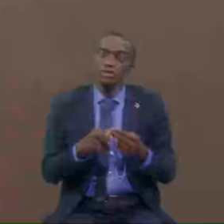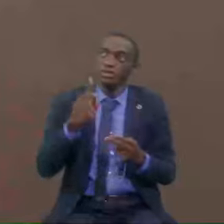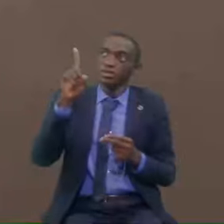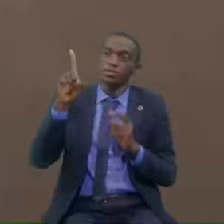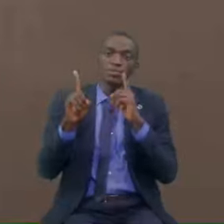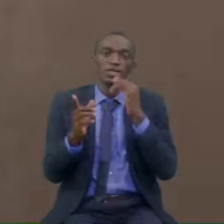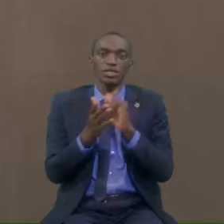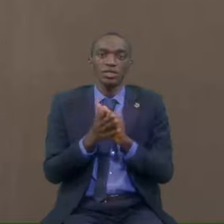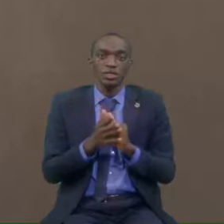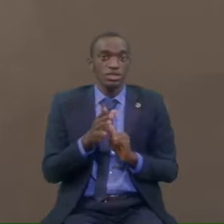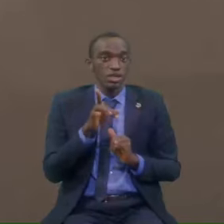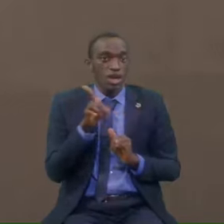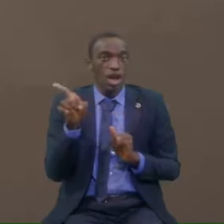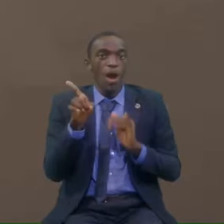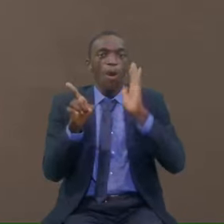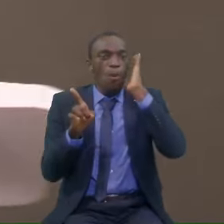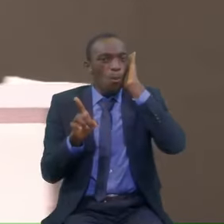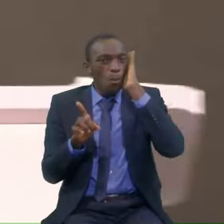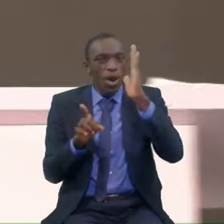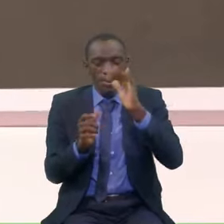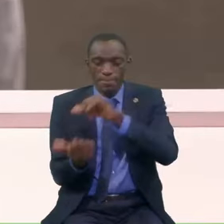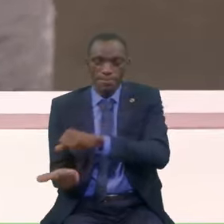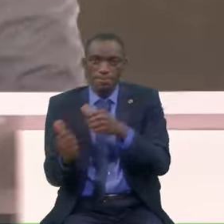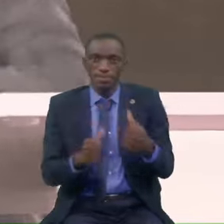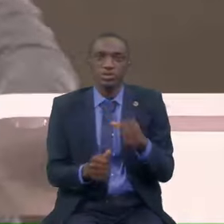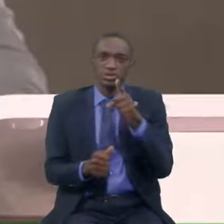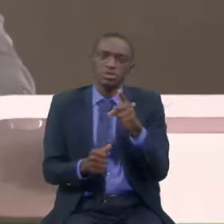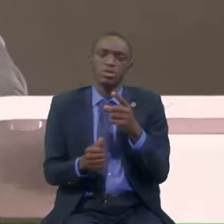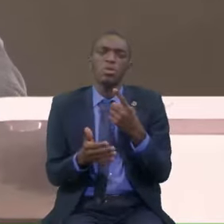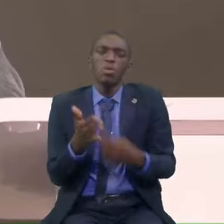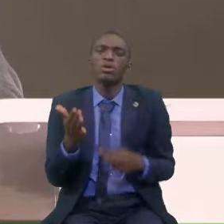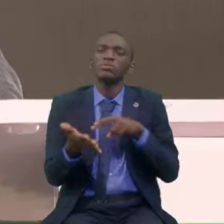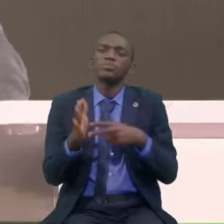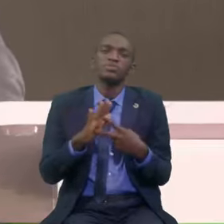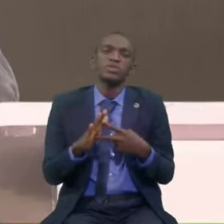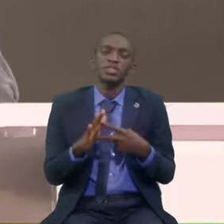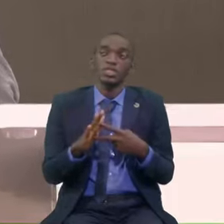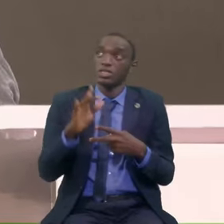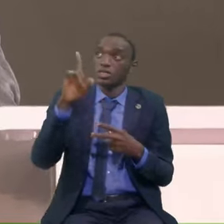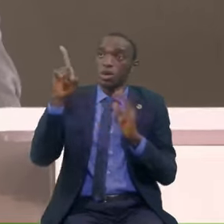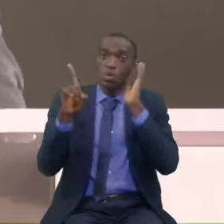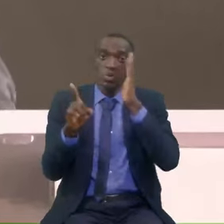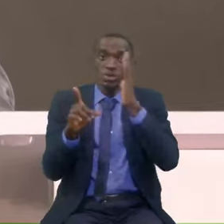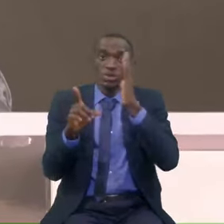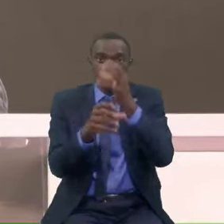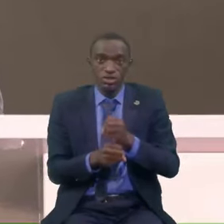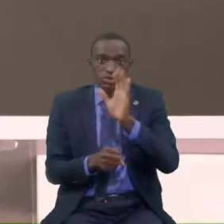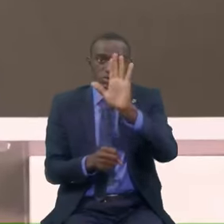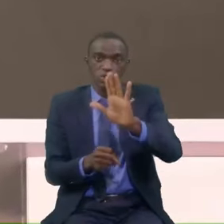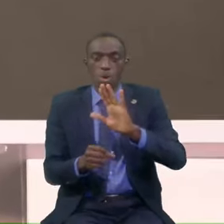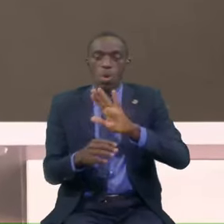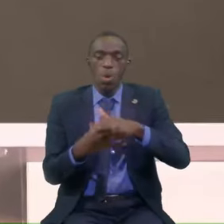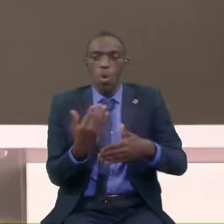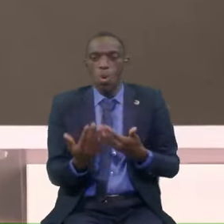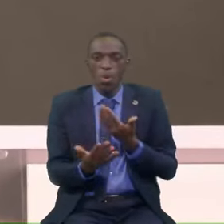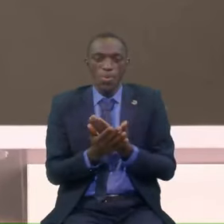vous baptisera. Ça veut dire quoi? Et prendra votre ancienne personnalité, votre